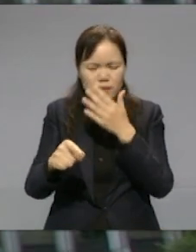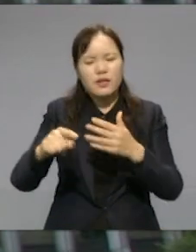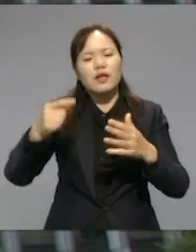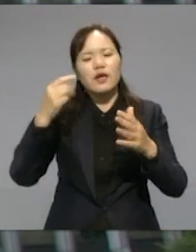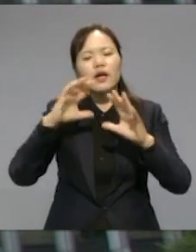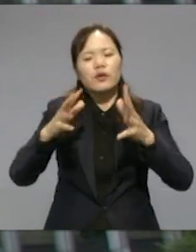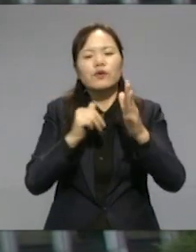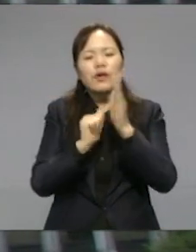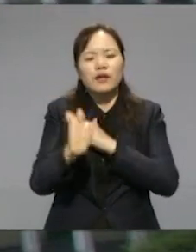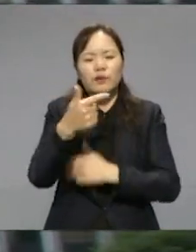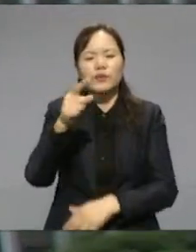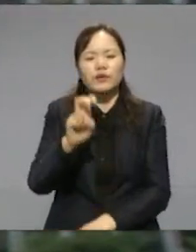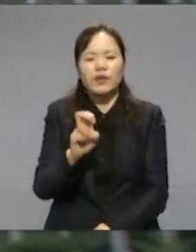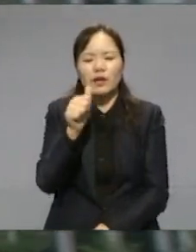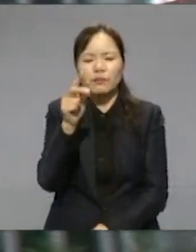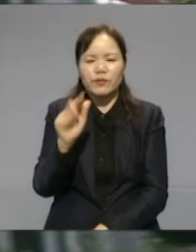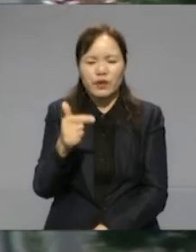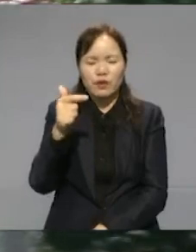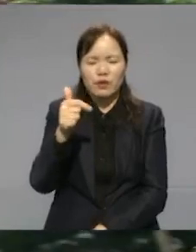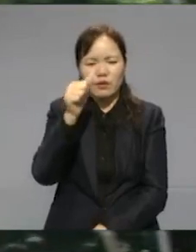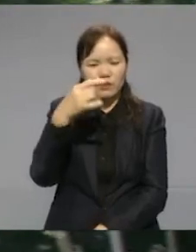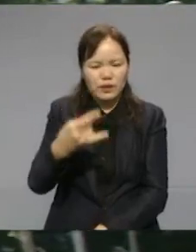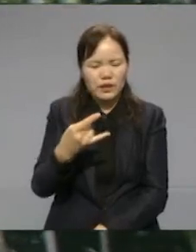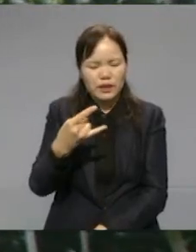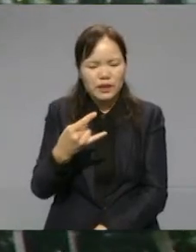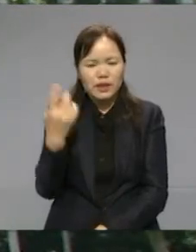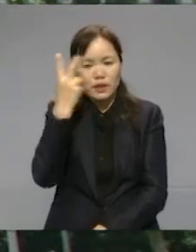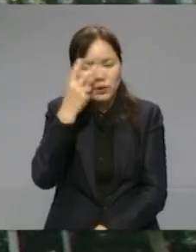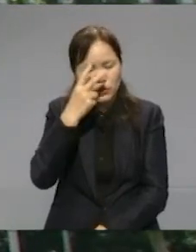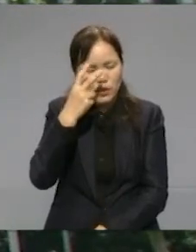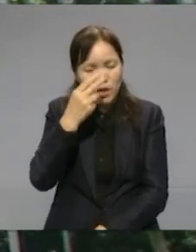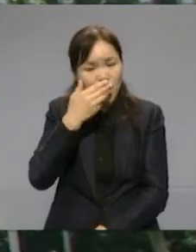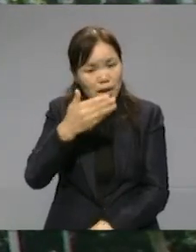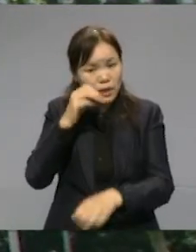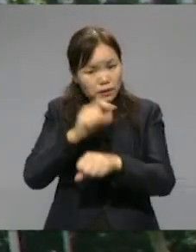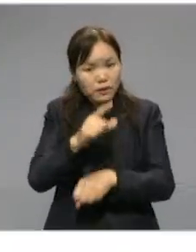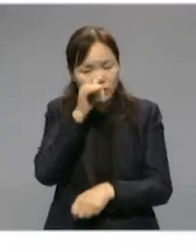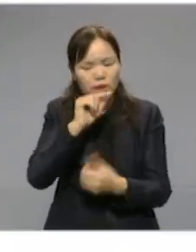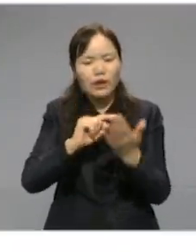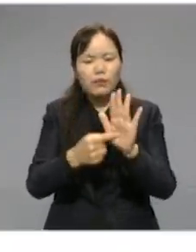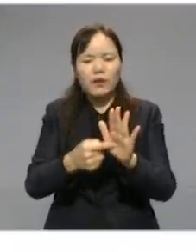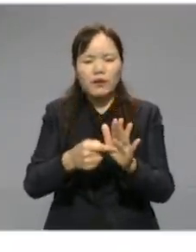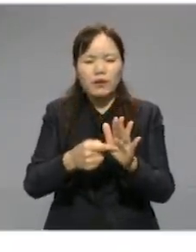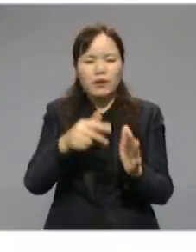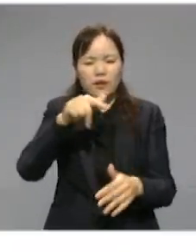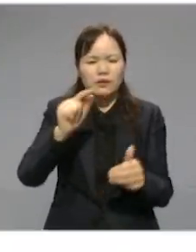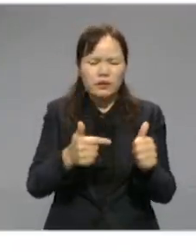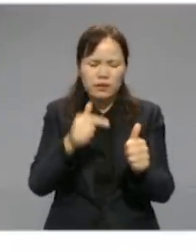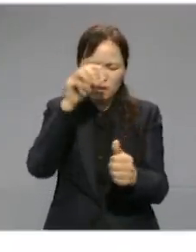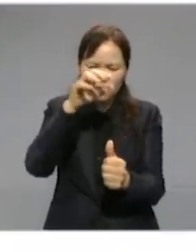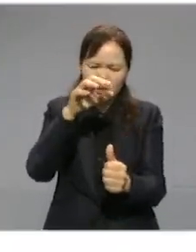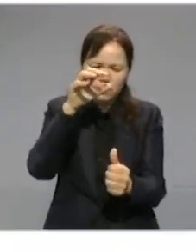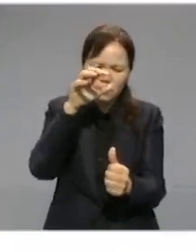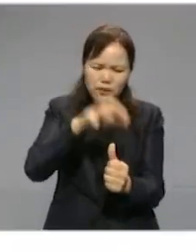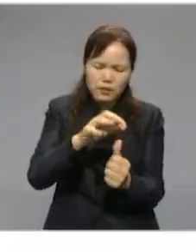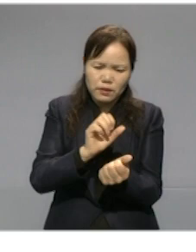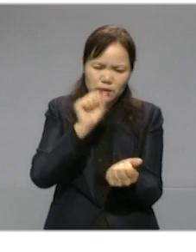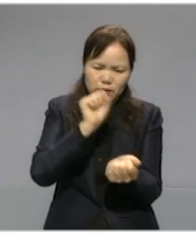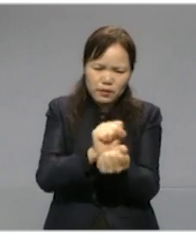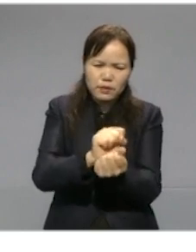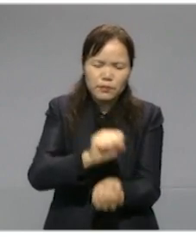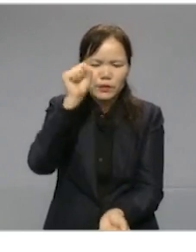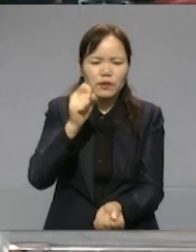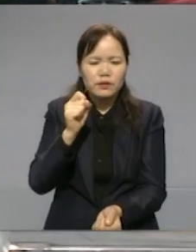열어두고 있다고 밝혔습니다 경찰청 관계자는 기자 간담회에서 전시에 대한 체포영장 신청 여부에 대해 검토하고 있다며